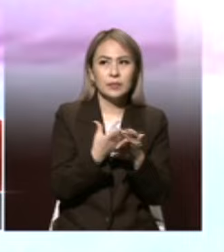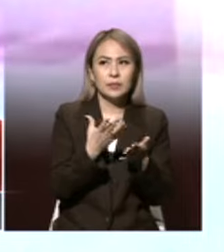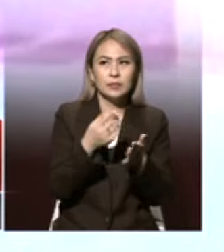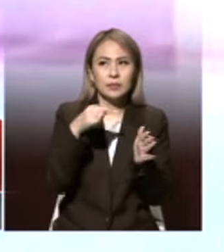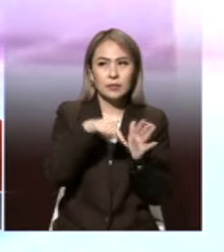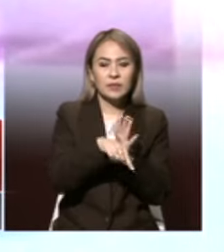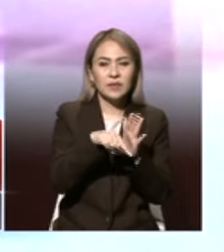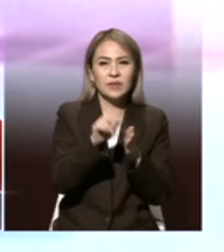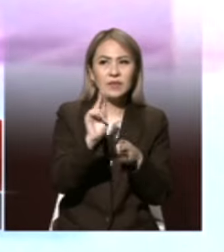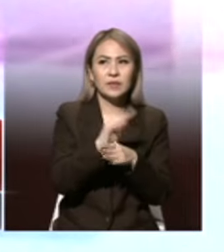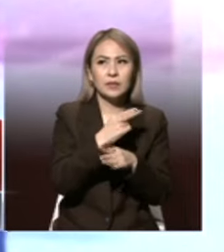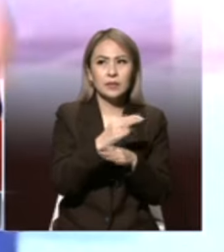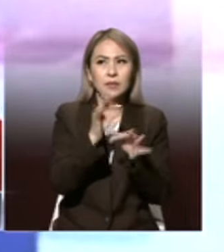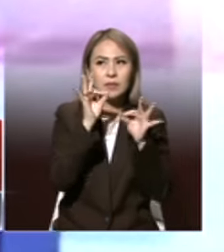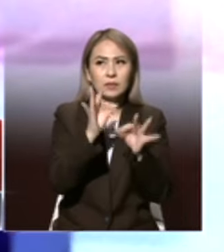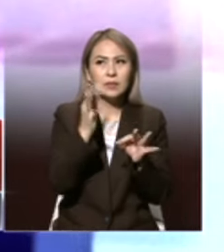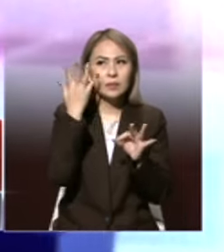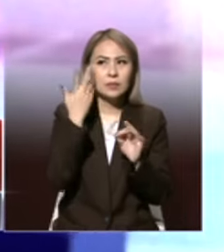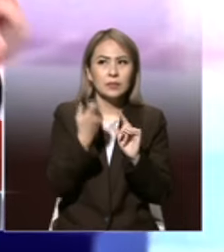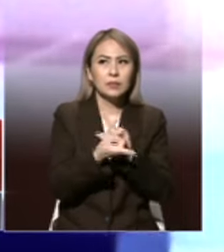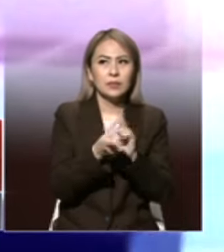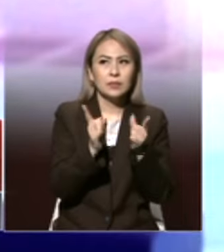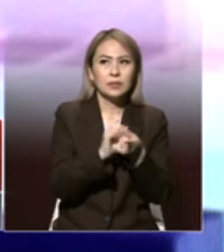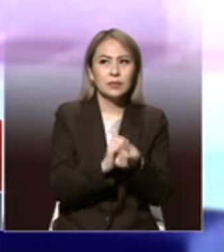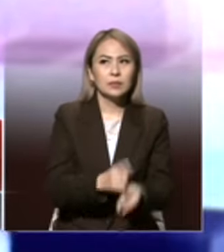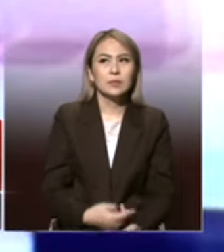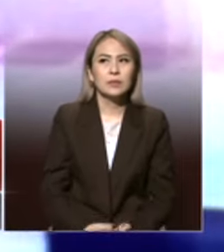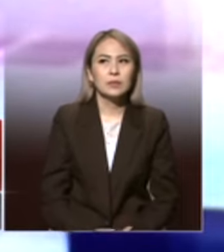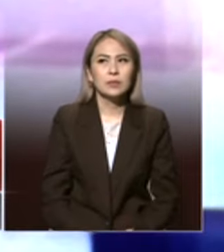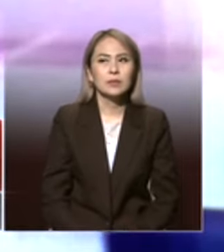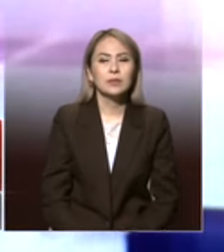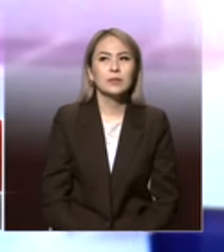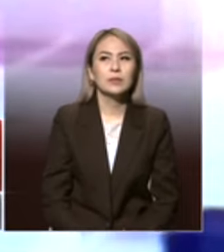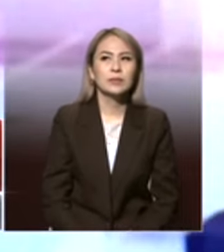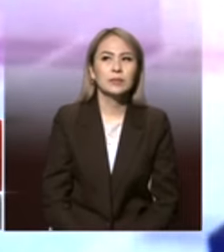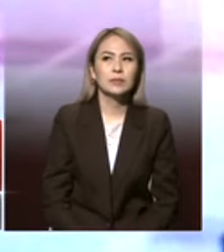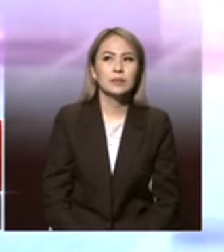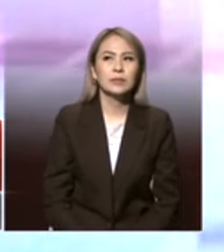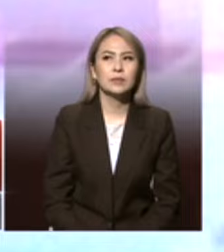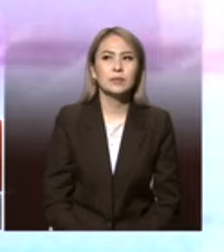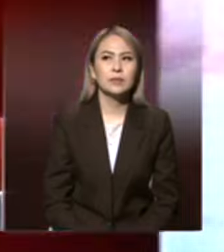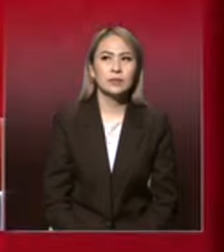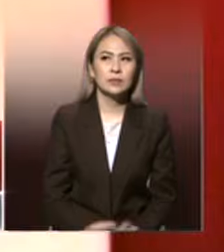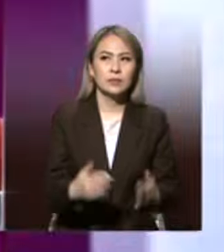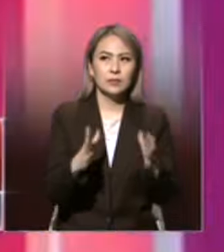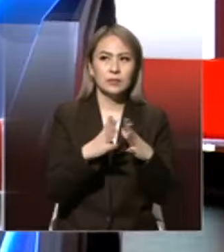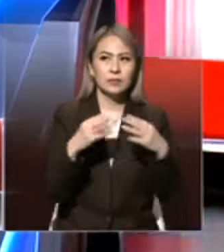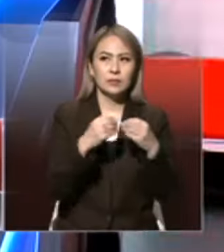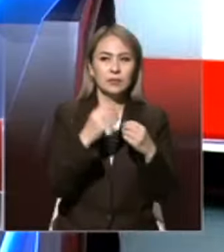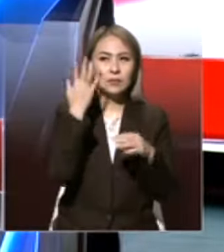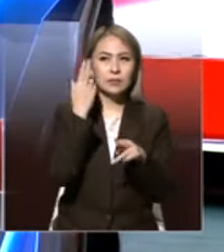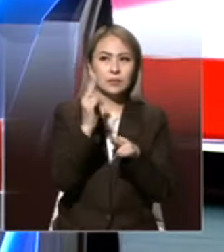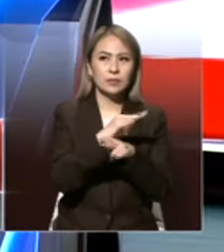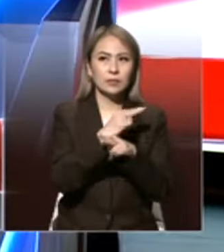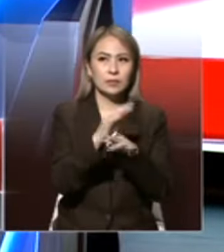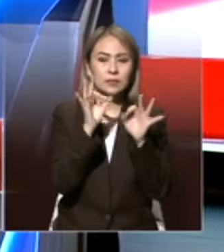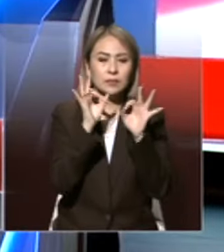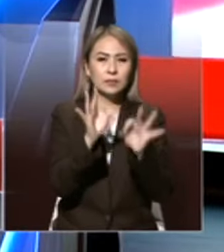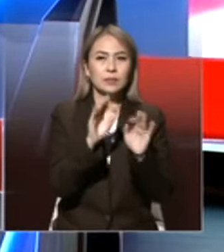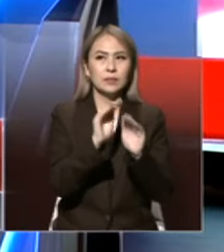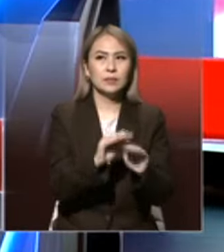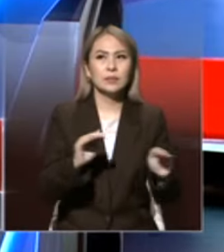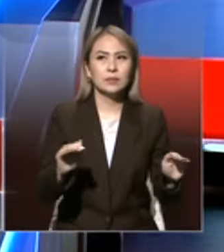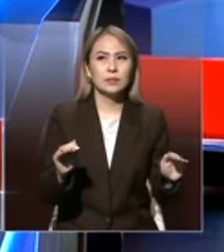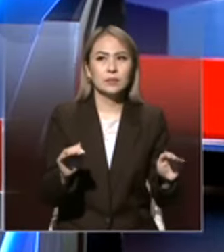отбасындағы тәрбиені дұрыстаған кезде жаңағы көрерменнің сөзімен өте келісемін. Отбасындағы тәрбие дұрысталған кезде